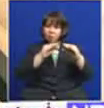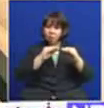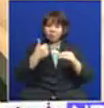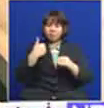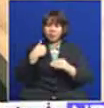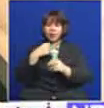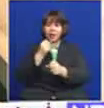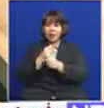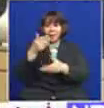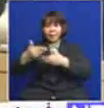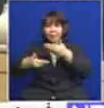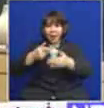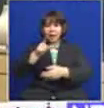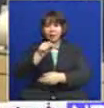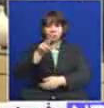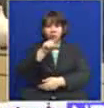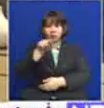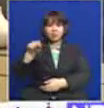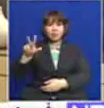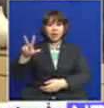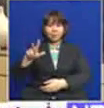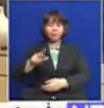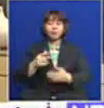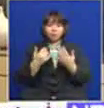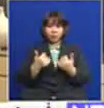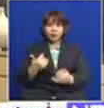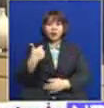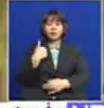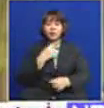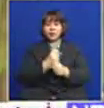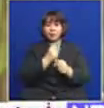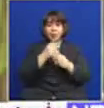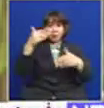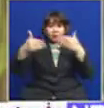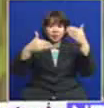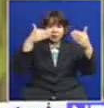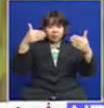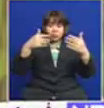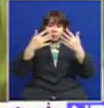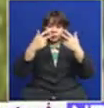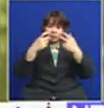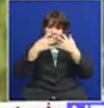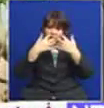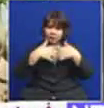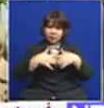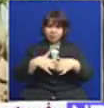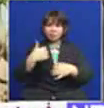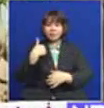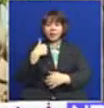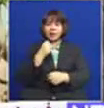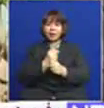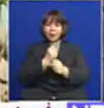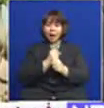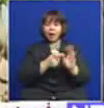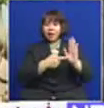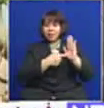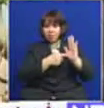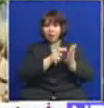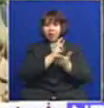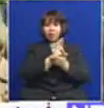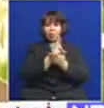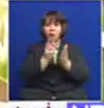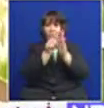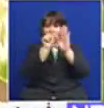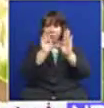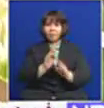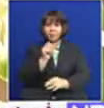คือ 22-23 ตุลาคมนอกจากนี้ครับในงานกระทรวงพาณิชย์ยังได้จัดงานมอบรางวัลสินค้าไทยที่มีการออกแบบดี